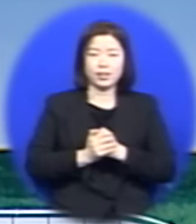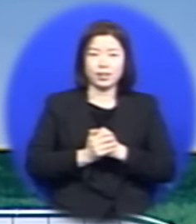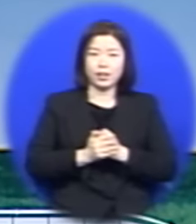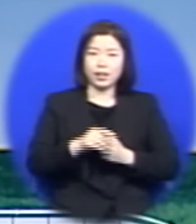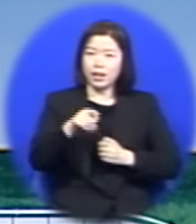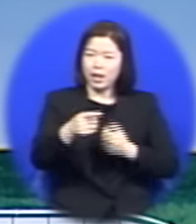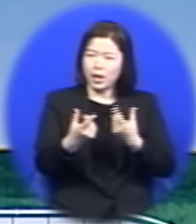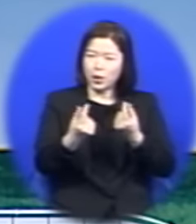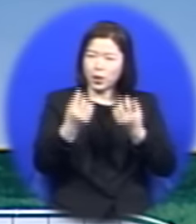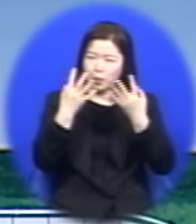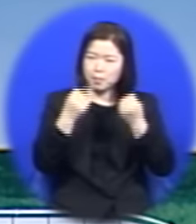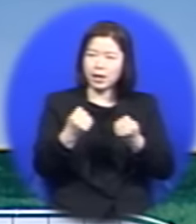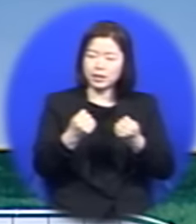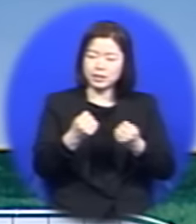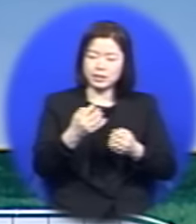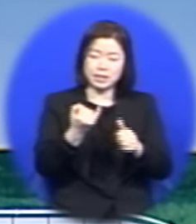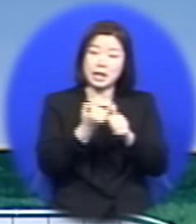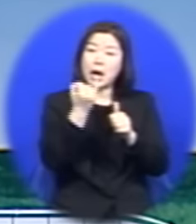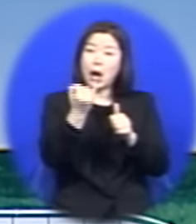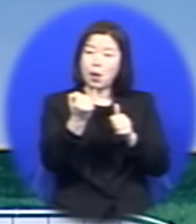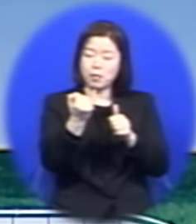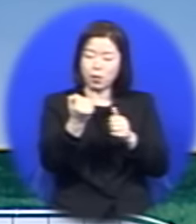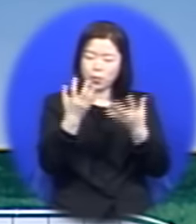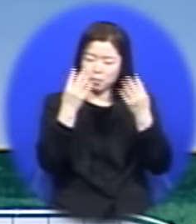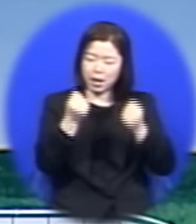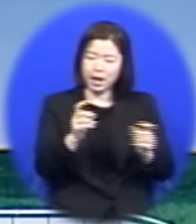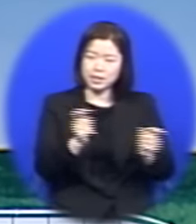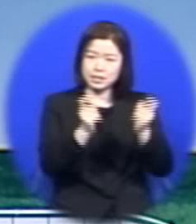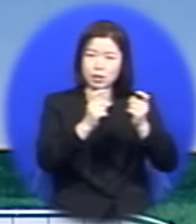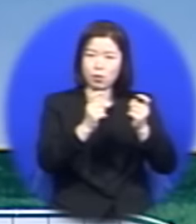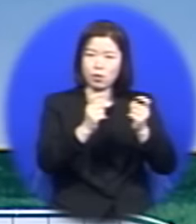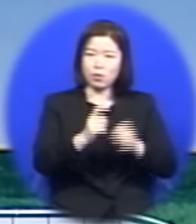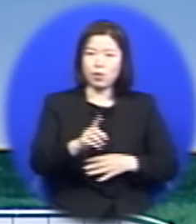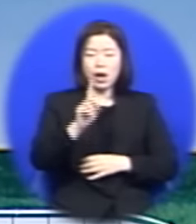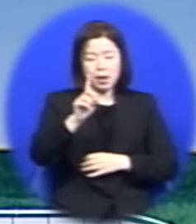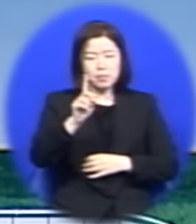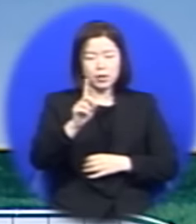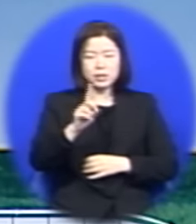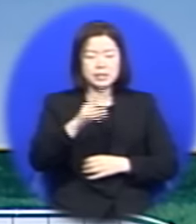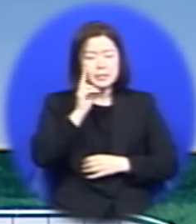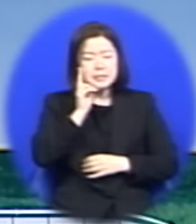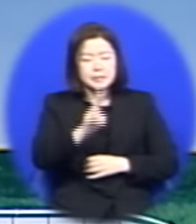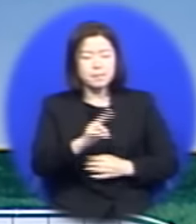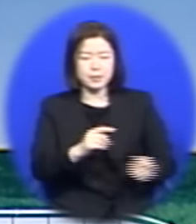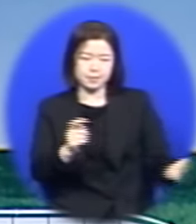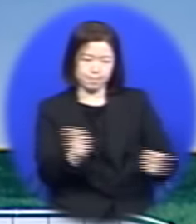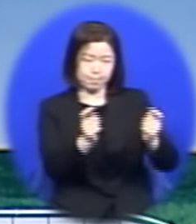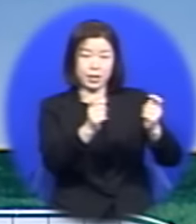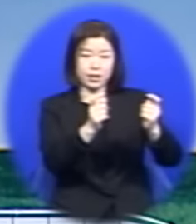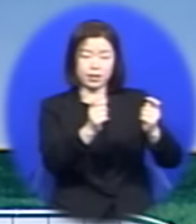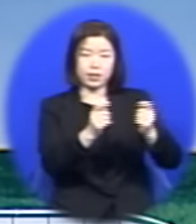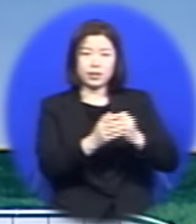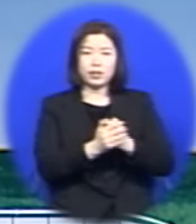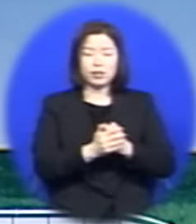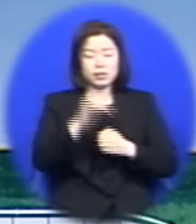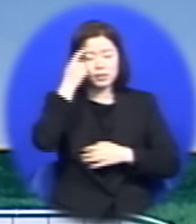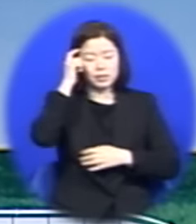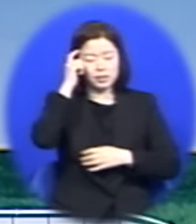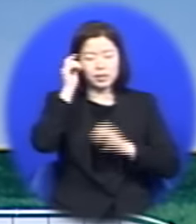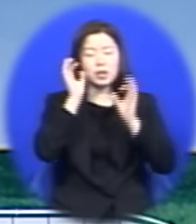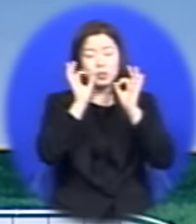그렇게 많이 사모님하고 싸우셨답니다. 한 번은 사모님하고 아주 심하게 싸우시고 그리고 생각해